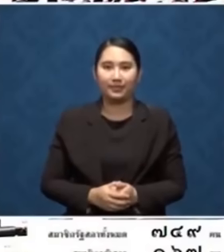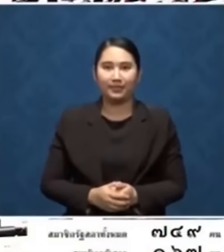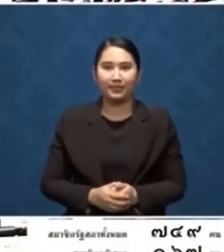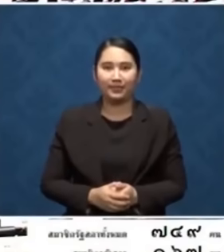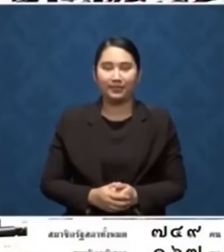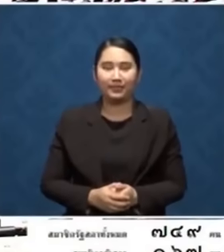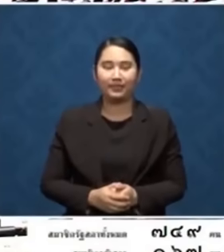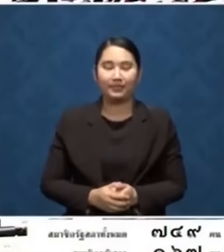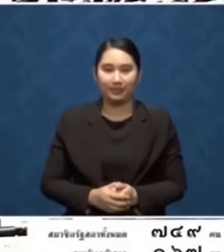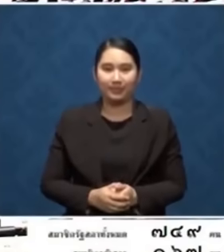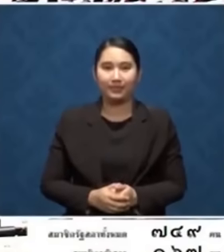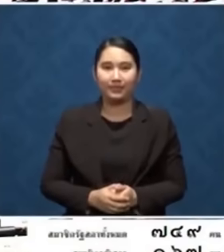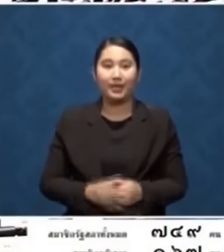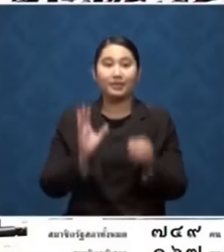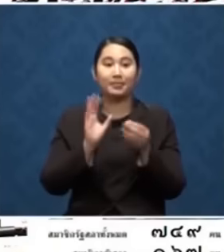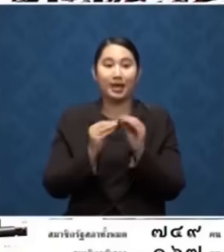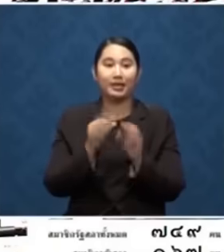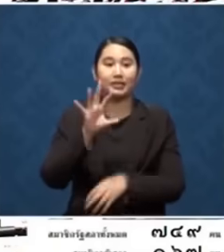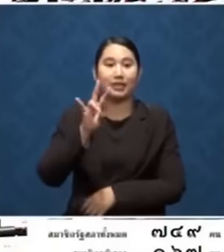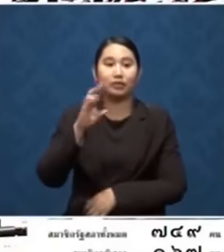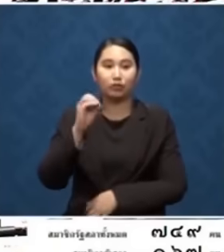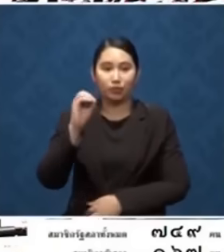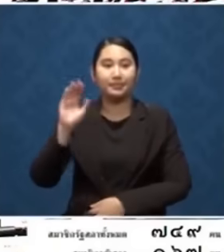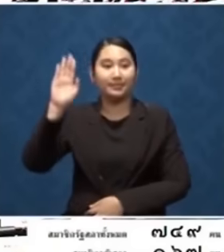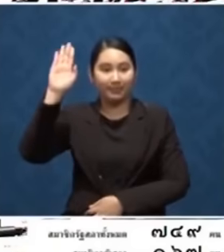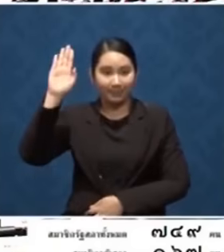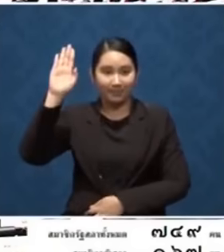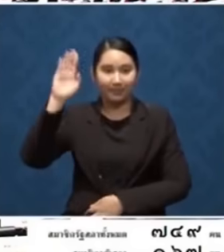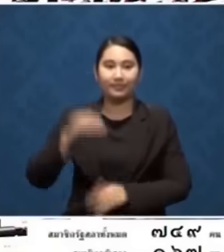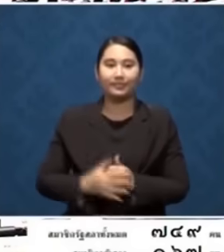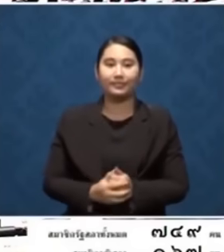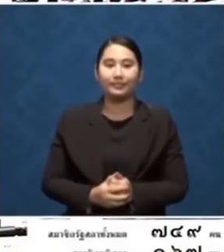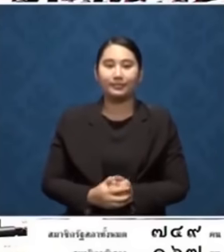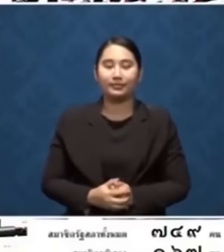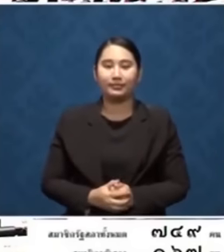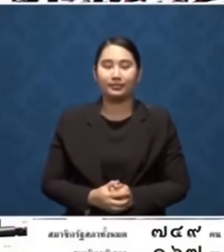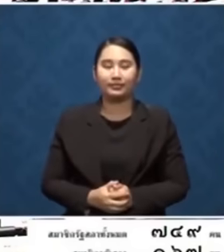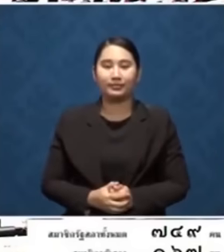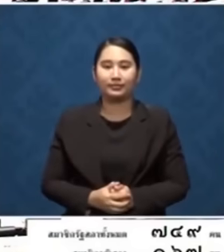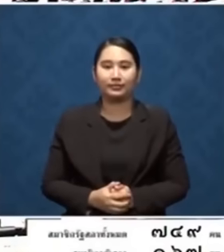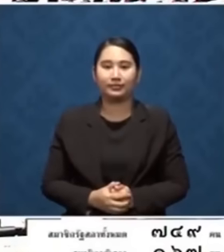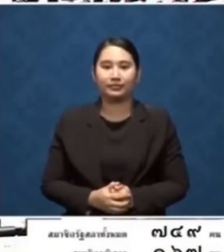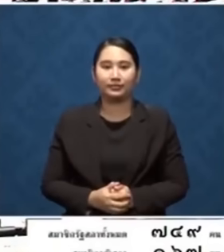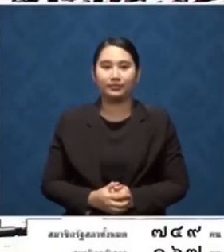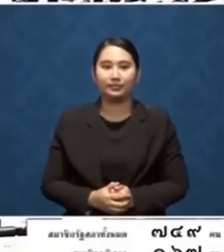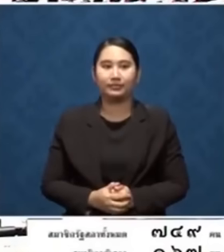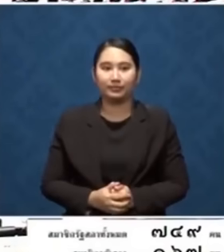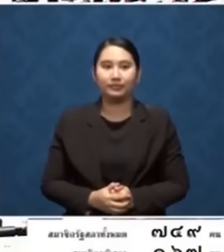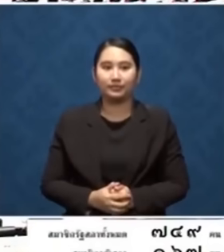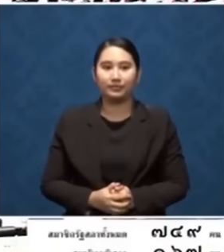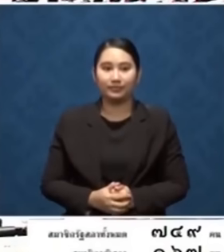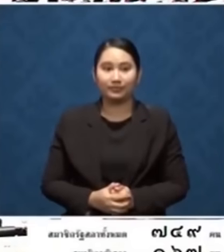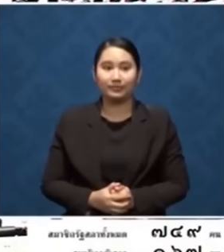โอ้โหก้าวไกลกับคุณพี่ทานนี่ตกเป็นฝั่งตั้งรับแล้วก็อาจจะเรียกว่าโดนถล่มหนักเหมือนกันก็จะเห็นว่าหลายคนนะครับก็